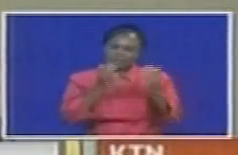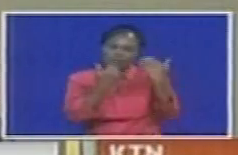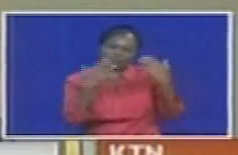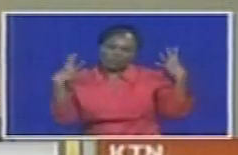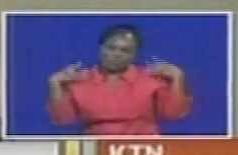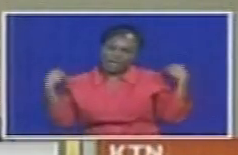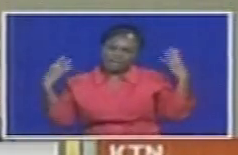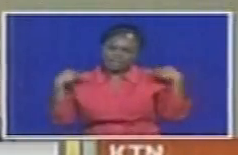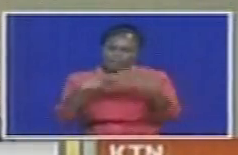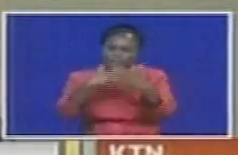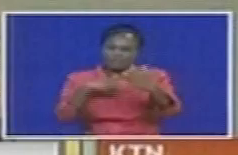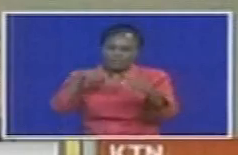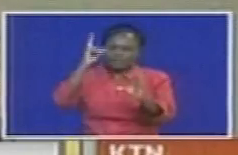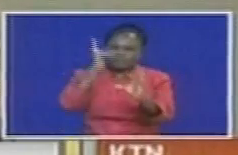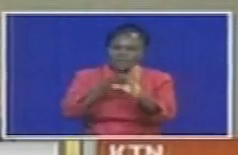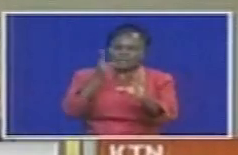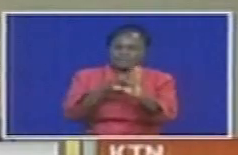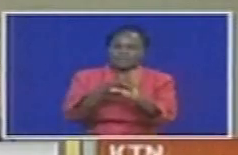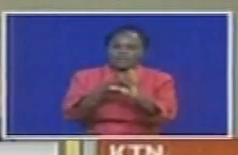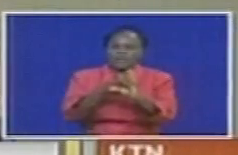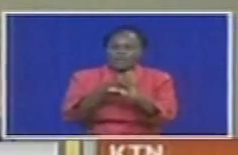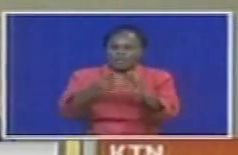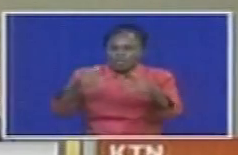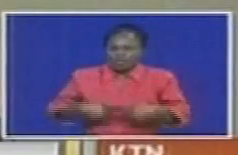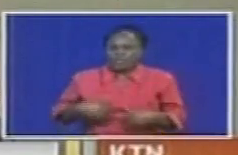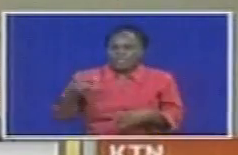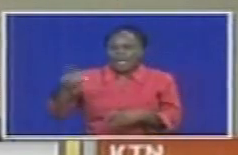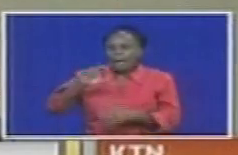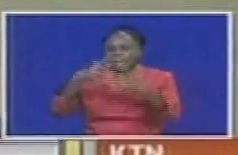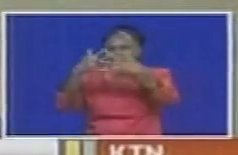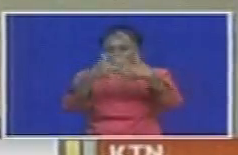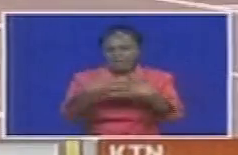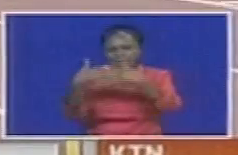uzoefu kabla ya mashindano ya dunia ya chipukizi nchini Marekani.